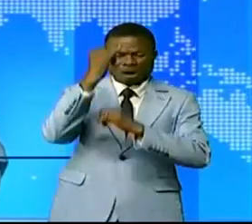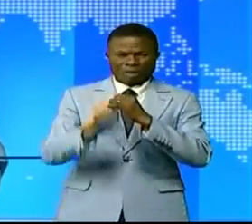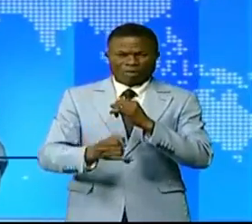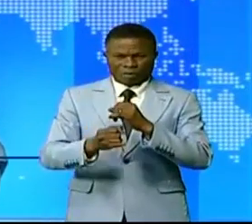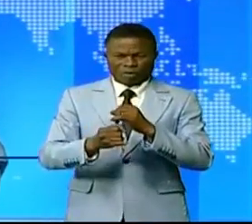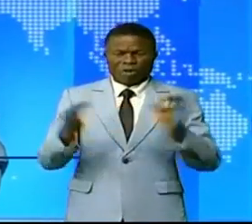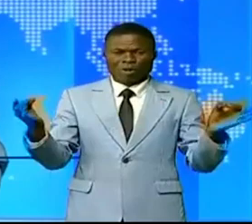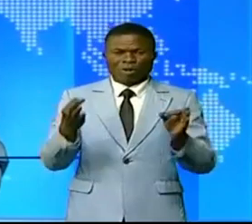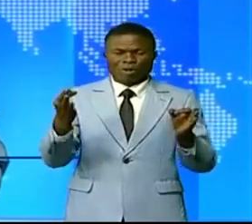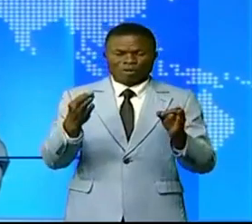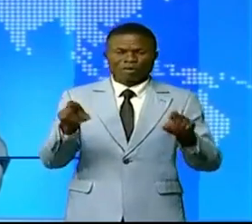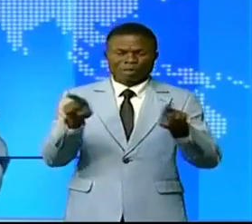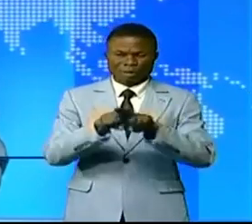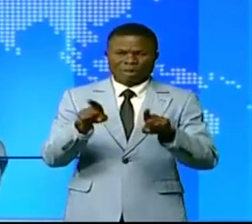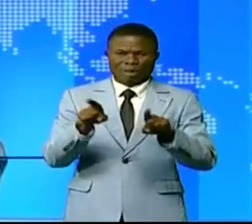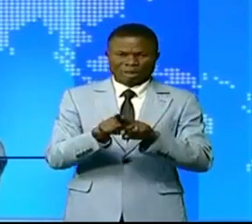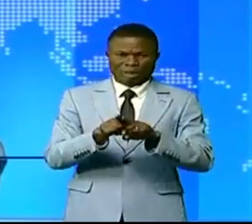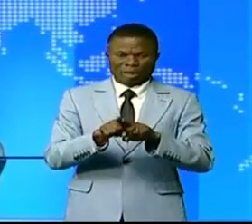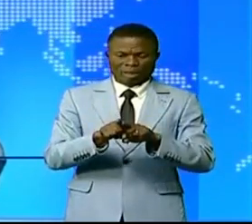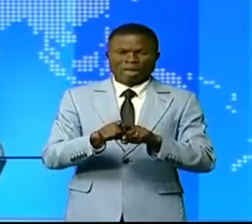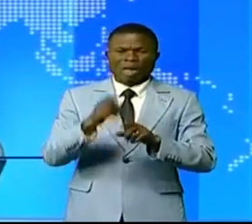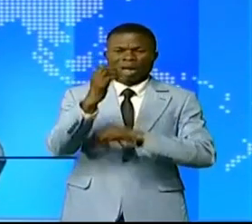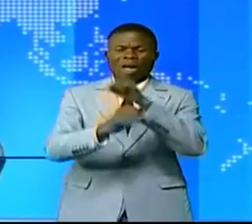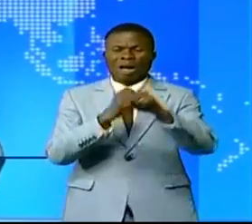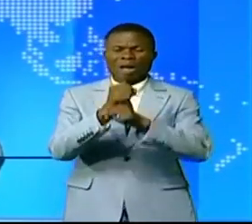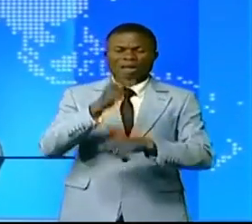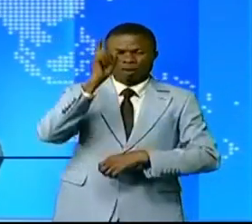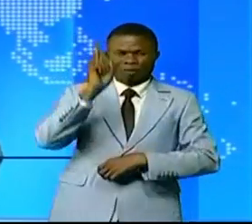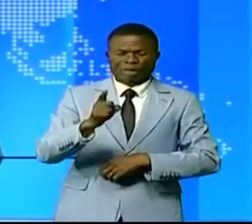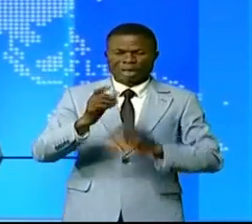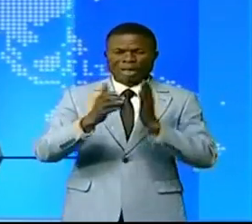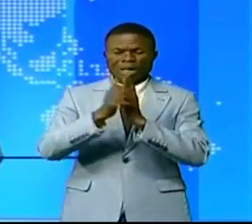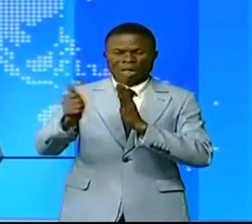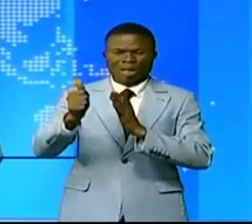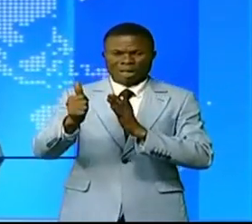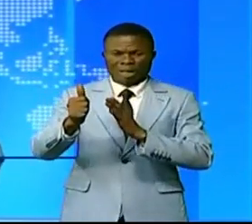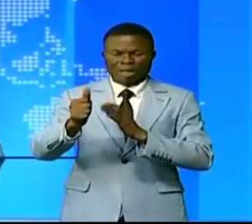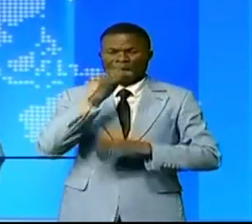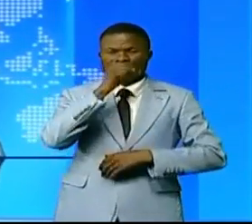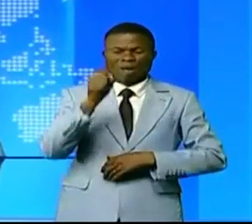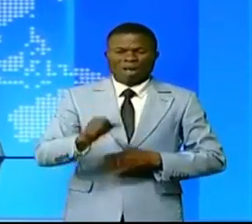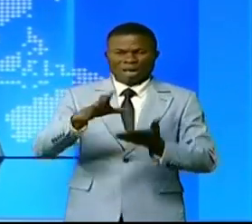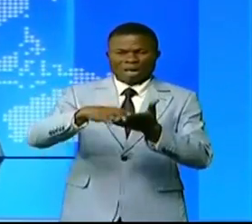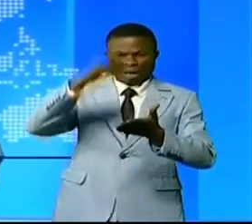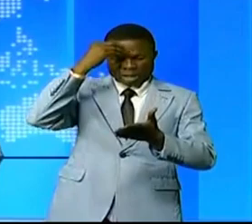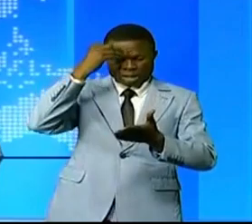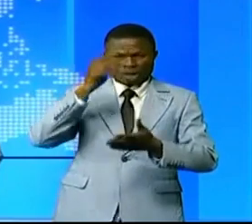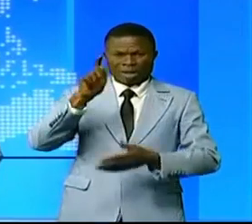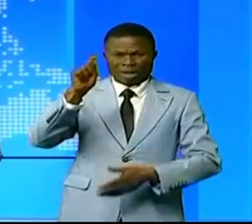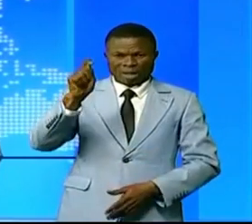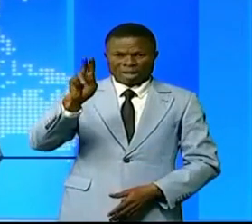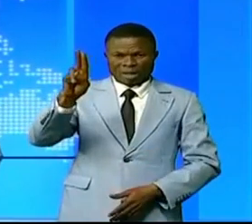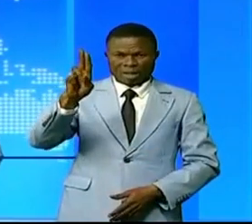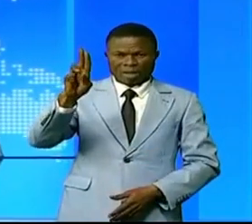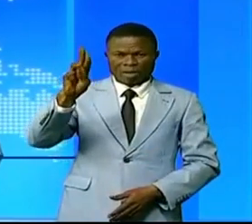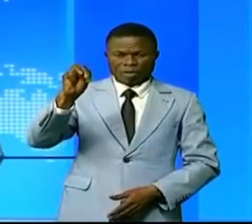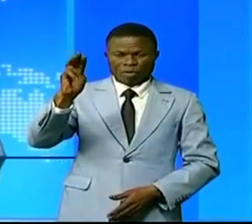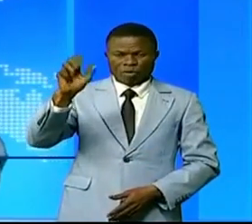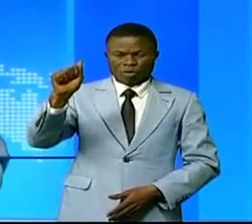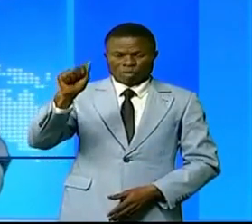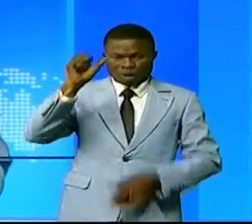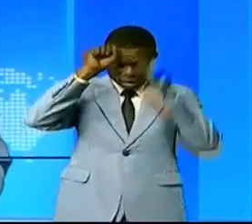de festivités relatives à ses centenaires en la qualité d'ancien élève des Tumba. Le chef de l'État,